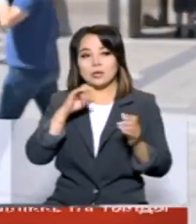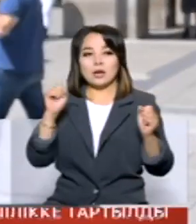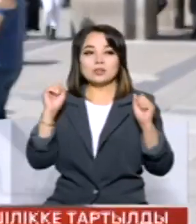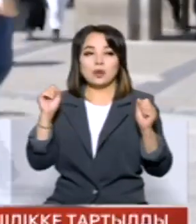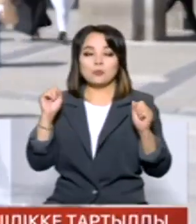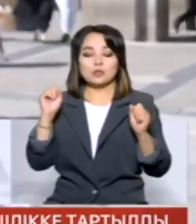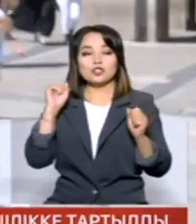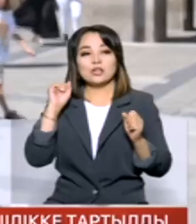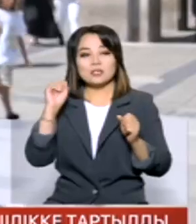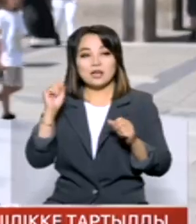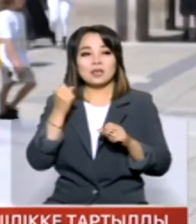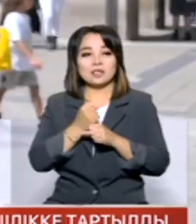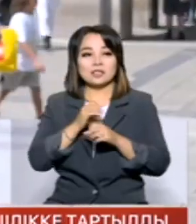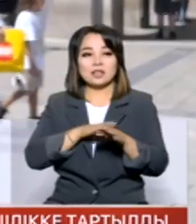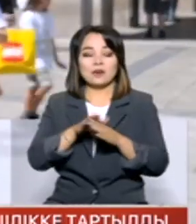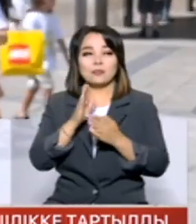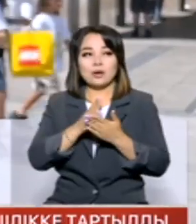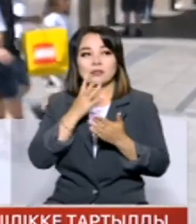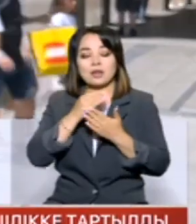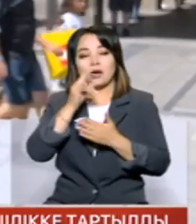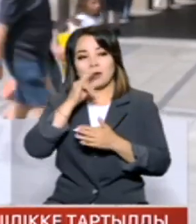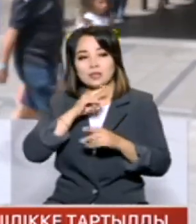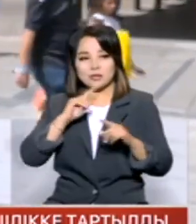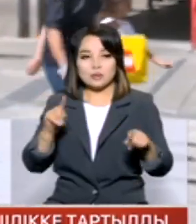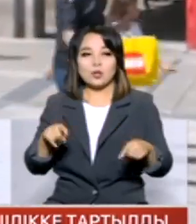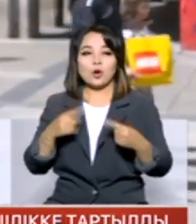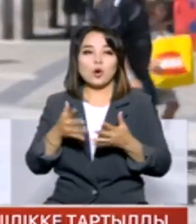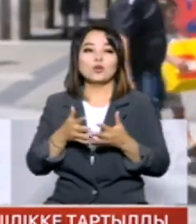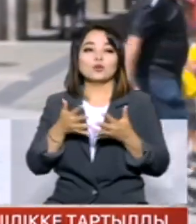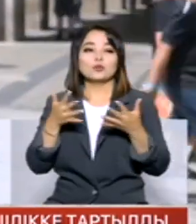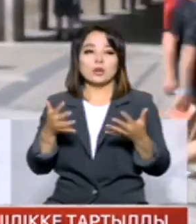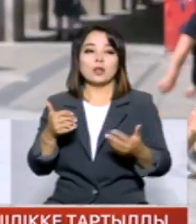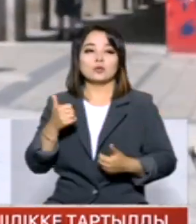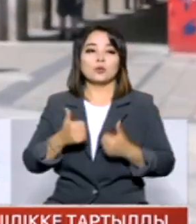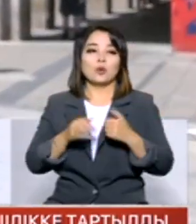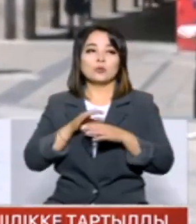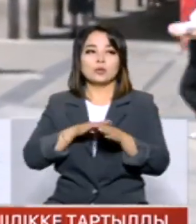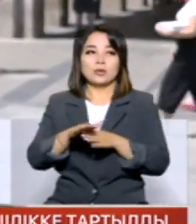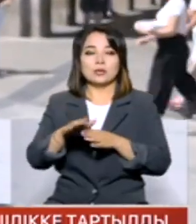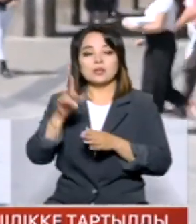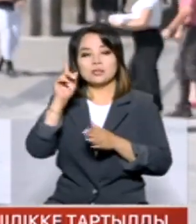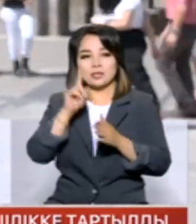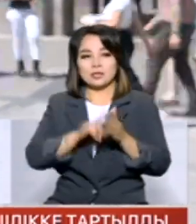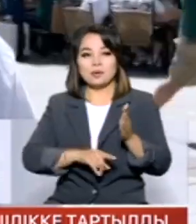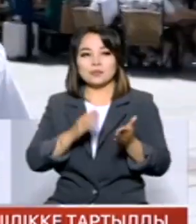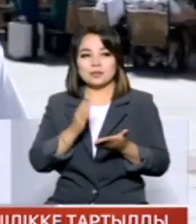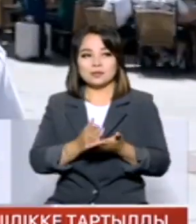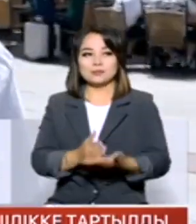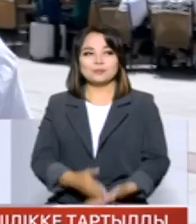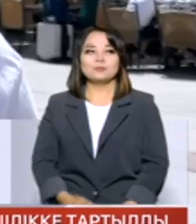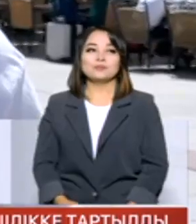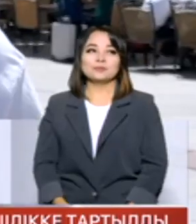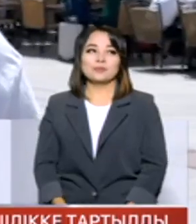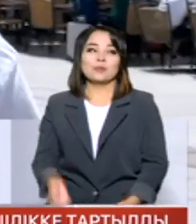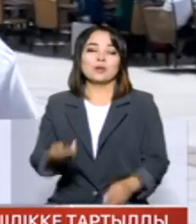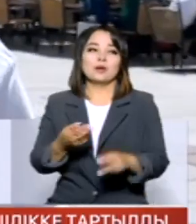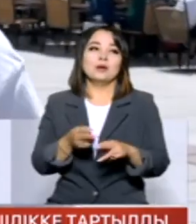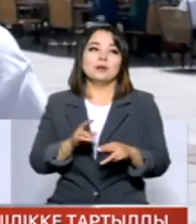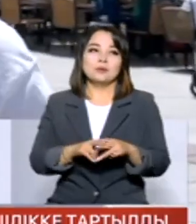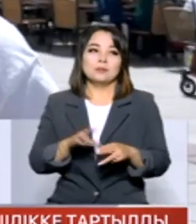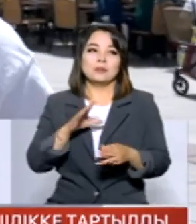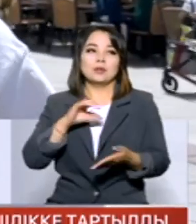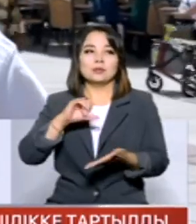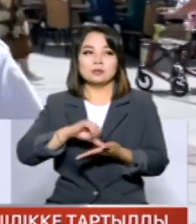жасасын. Келешекте Қазақстан осындай үлкен турнирға өтеді деп сенеміз. Осы Марин